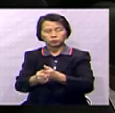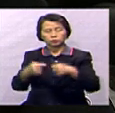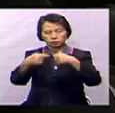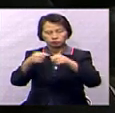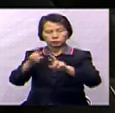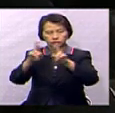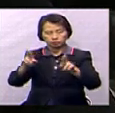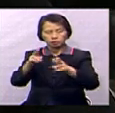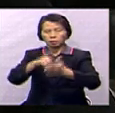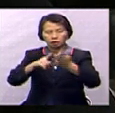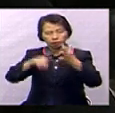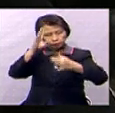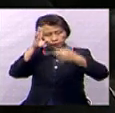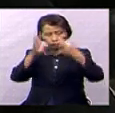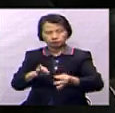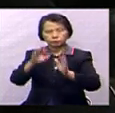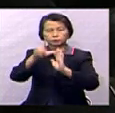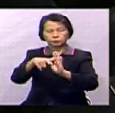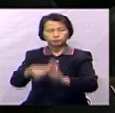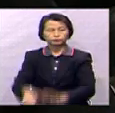Raya apa juga keputusannya nanti.